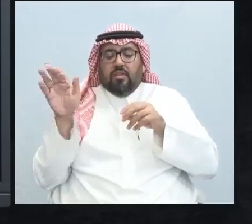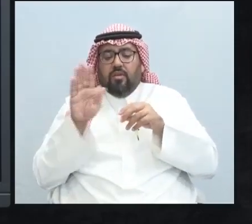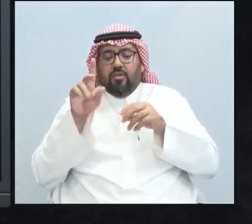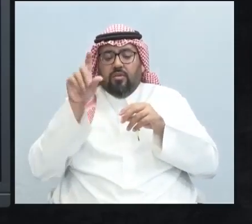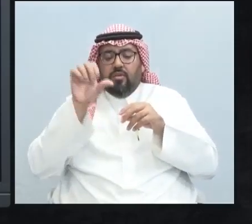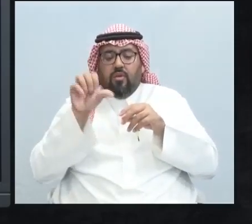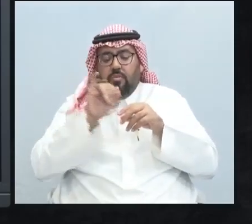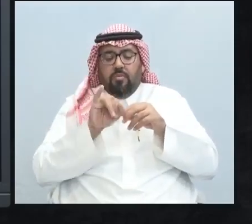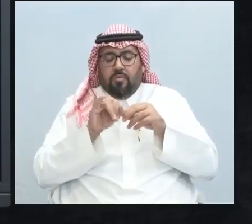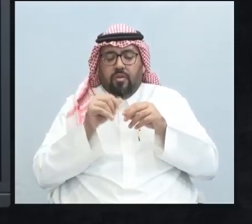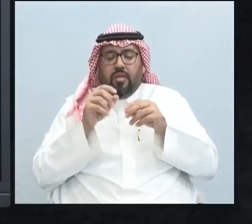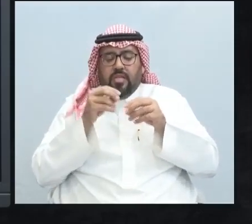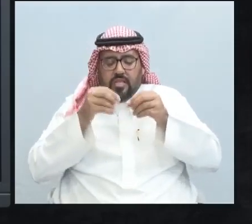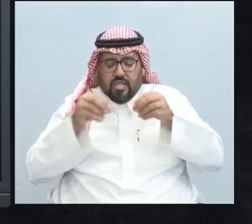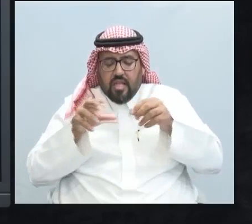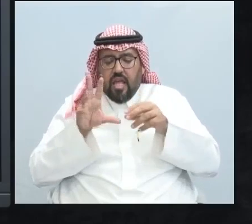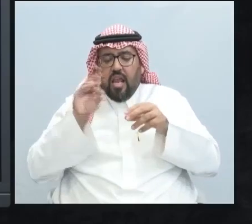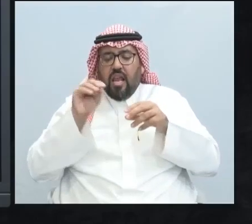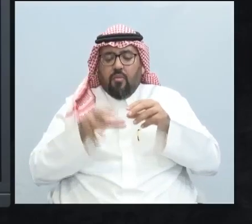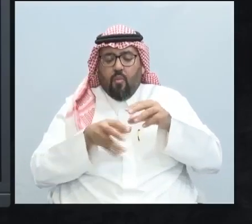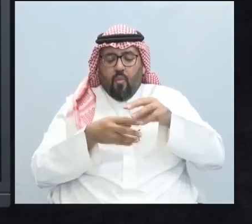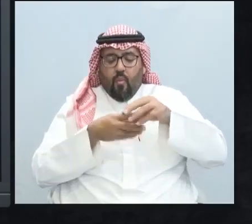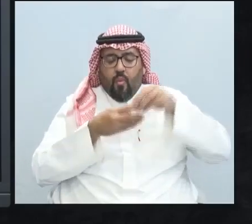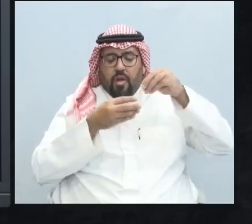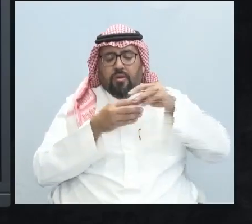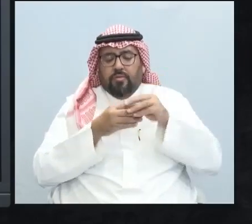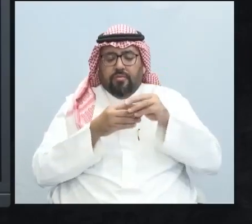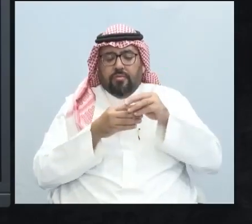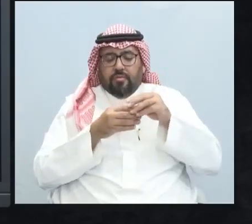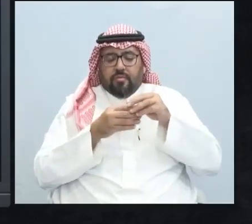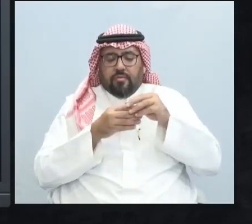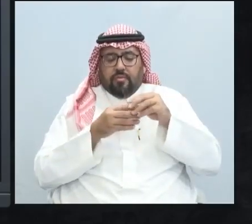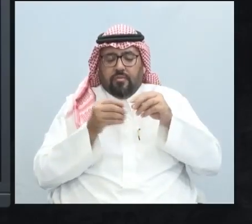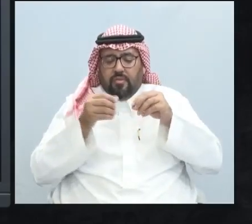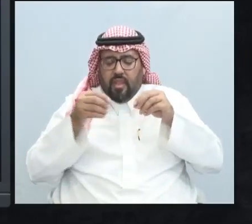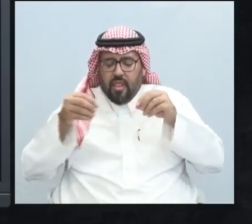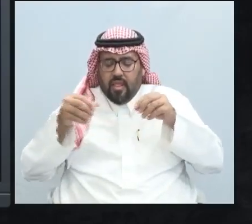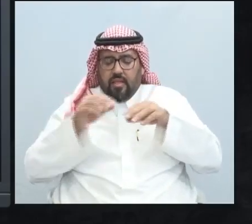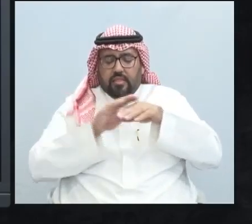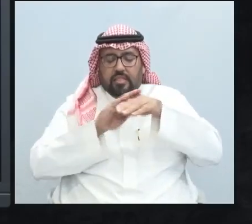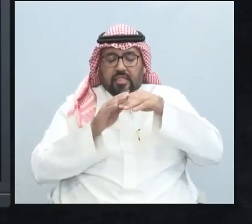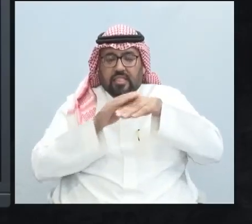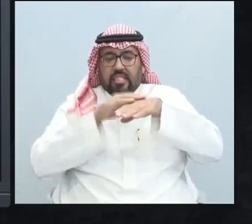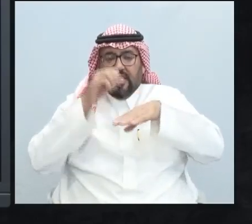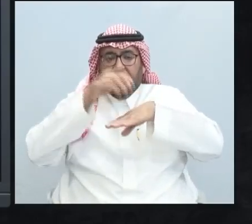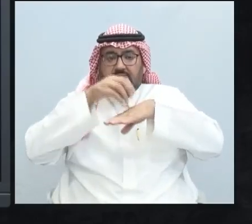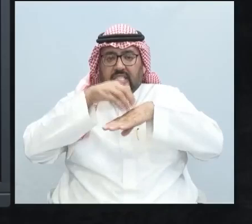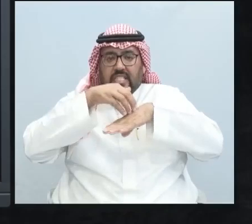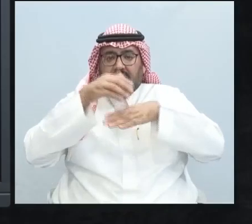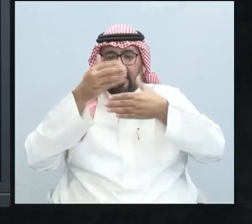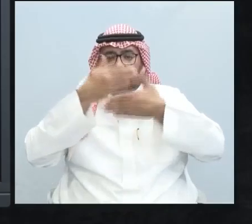سوف يقوم بافراز العصاره الهاضمه التي تعمل على ماذا تعمل على تحليل جدار هذه البويضه